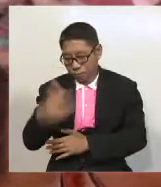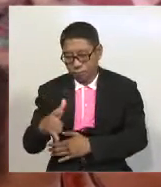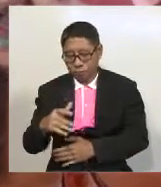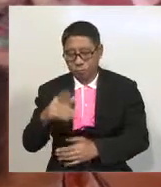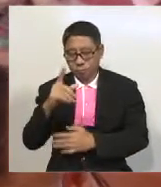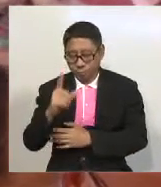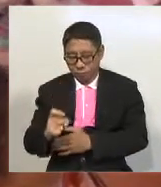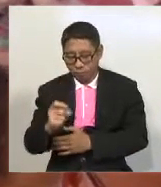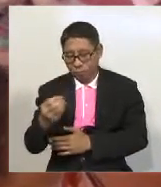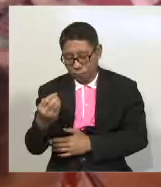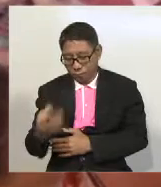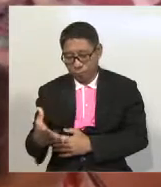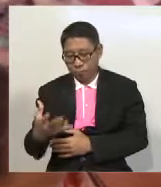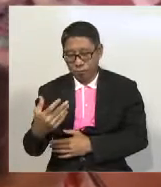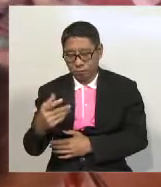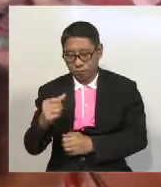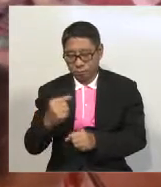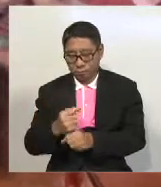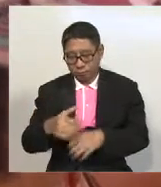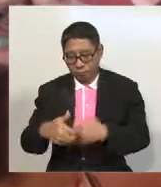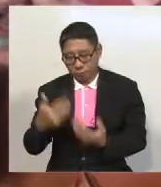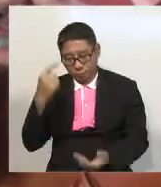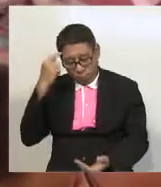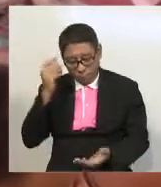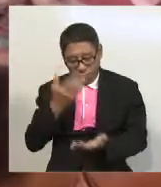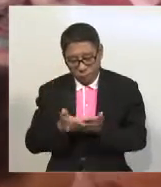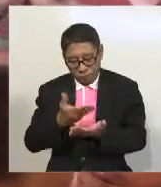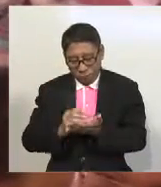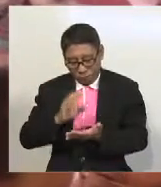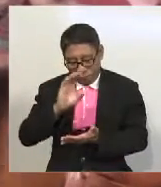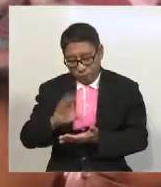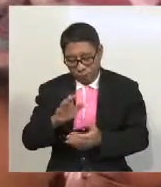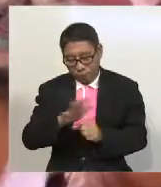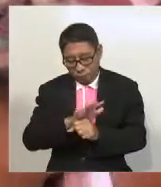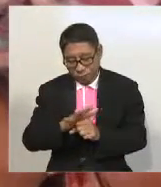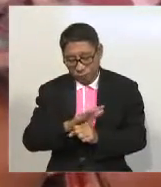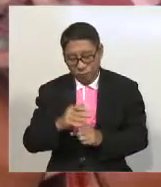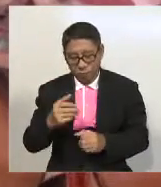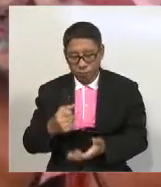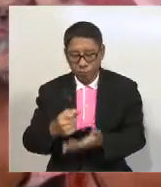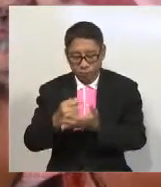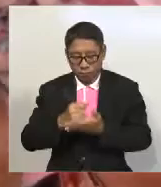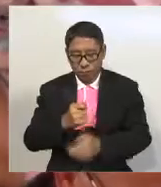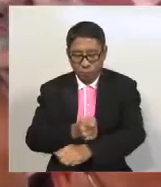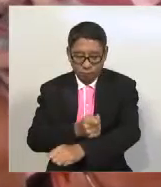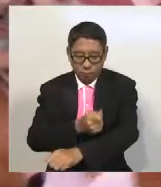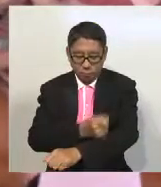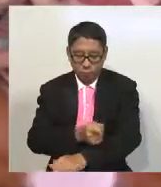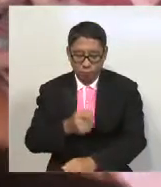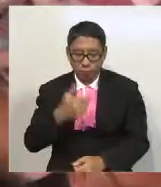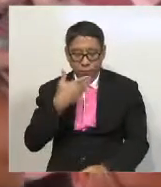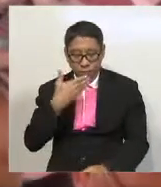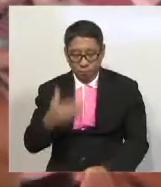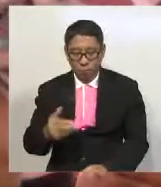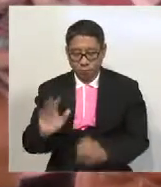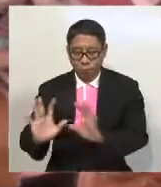หายยิ่งต่อไปมันไม่รู้จะทำไงเหมือนกันเพราะว่างบประมาณแล้วก็จะมาท่านที่ได้มาช่วยเยียวยาตลอดมันก็สงเปล่าอ่ะ